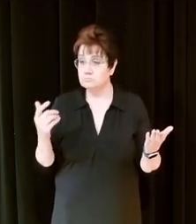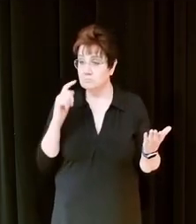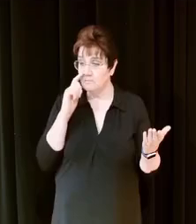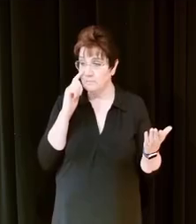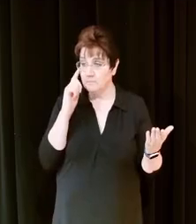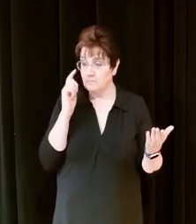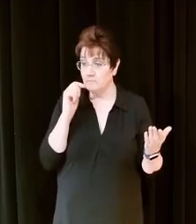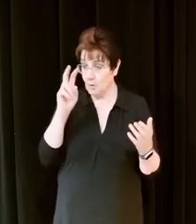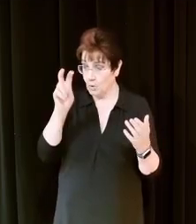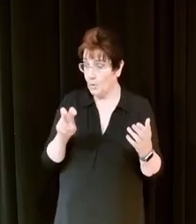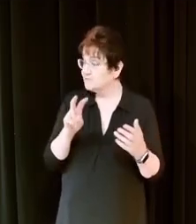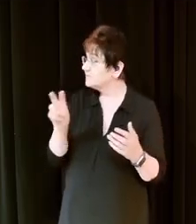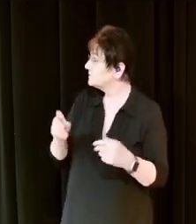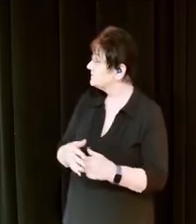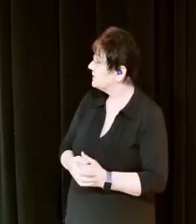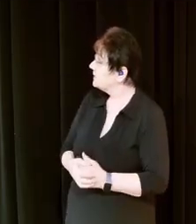Ein Kreuz?